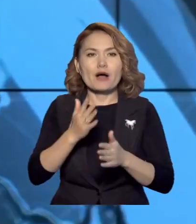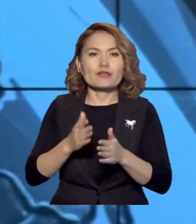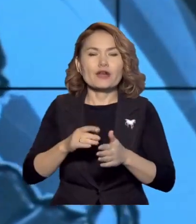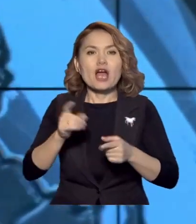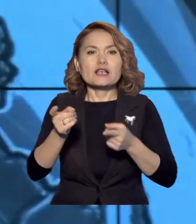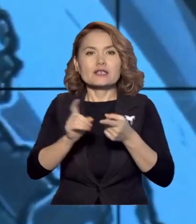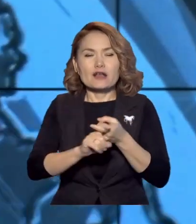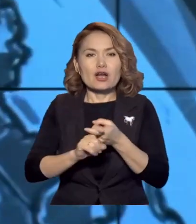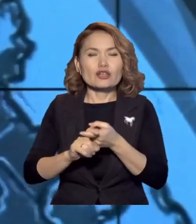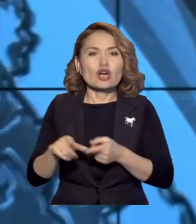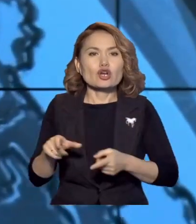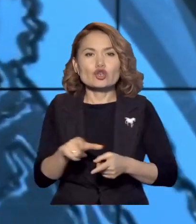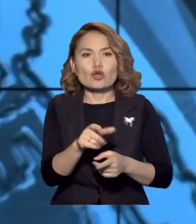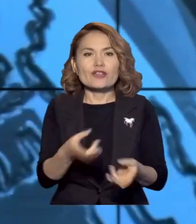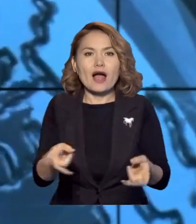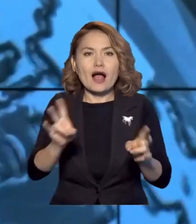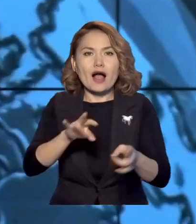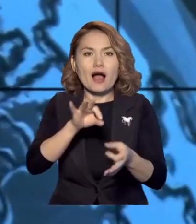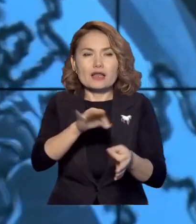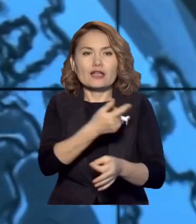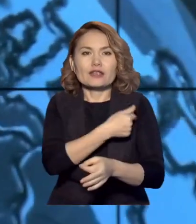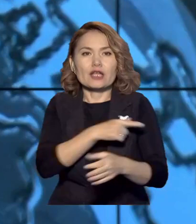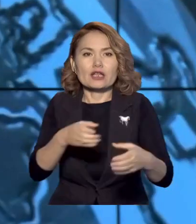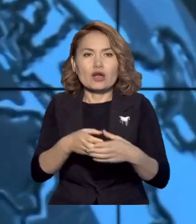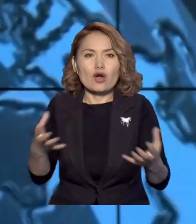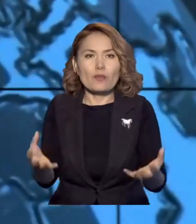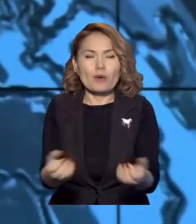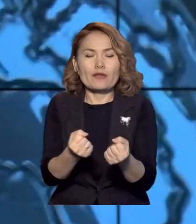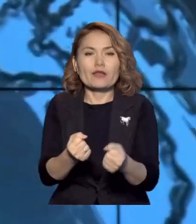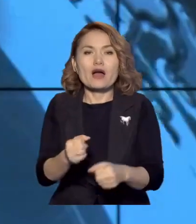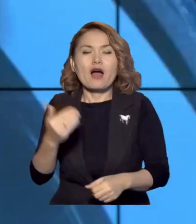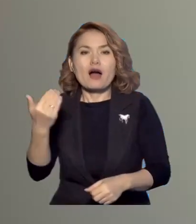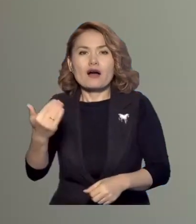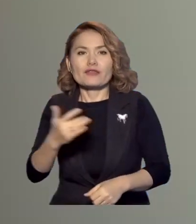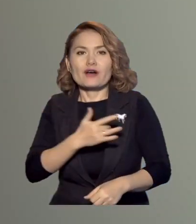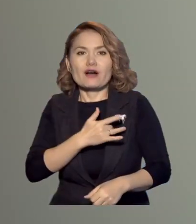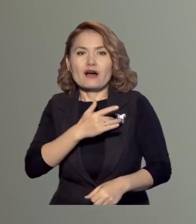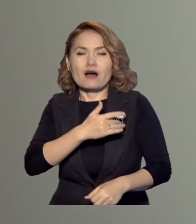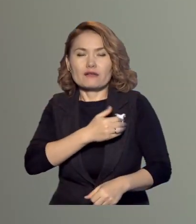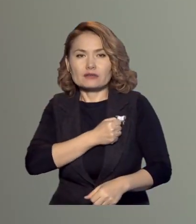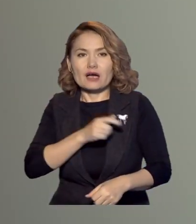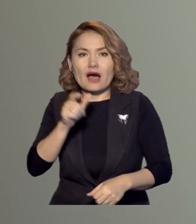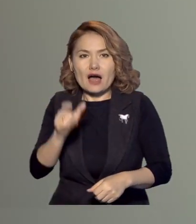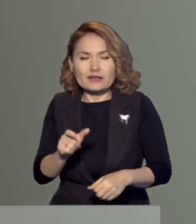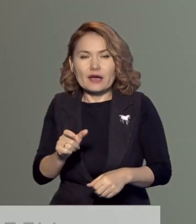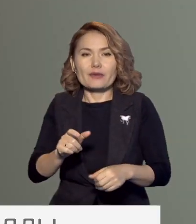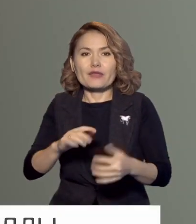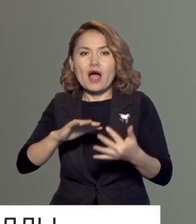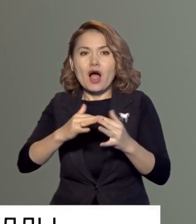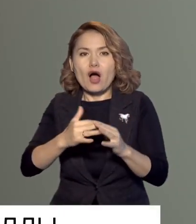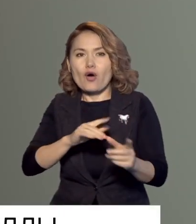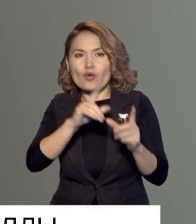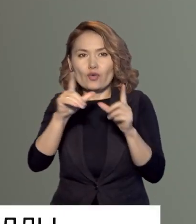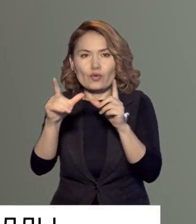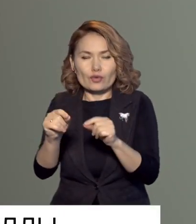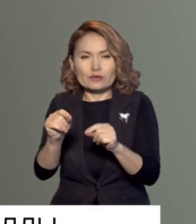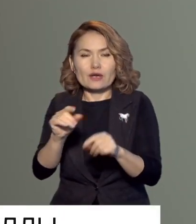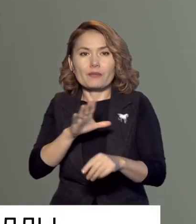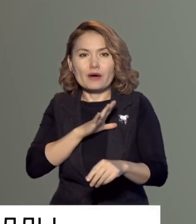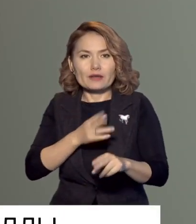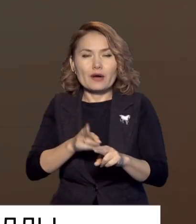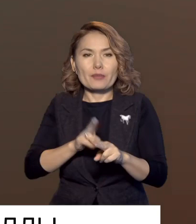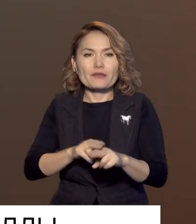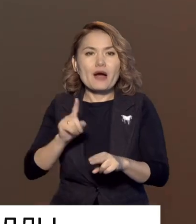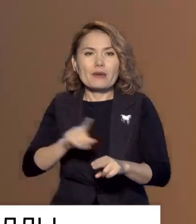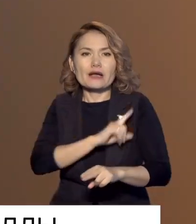жолда қалған дәрігерлер құтқарылды. Олар инфаркт алған тұрғынға көмектеспек болып, Глубокая ауданының Карагужи ауылына аттанған.